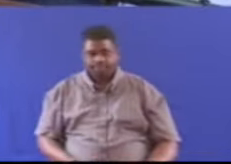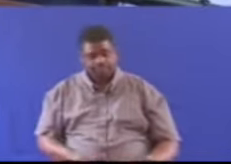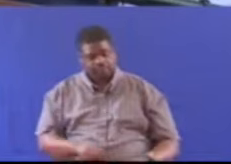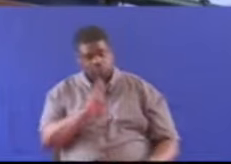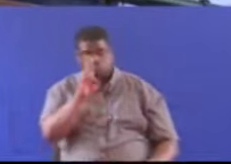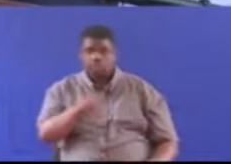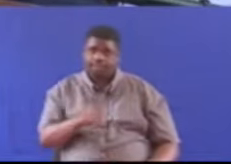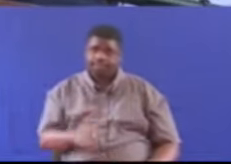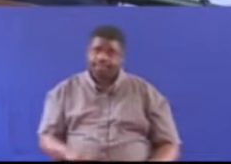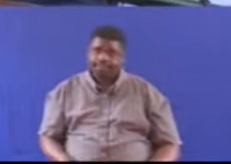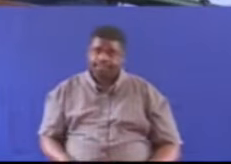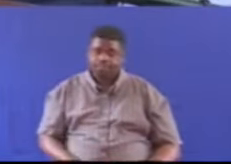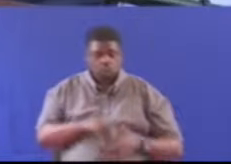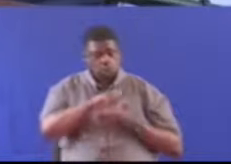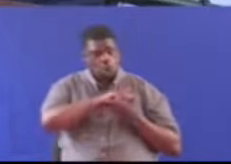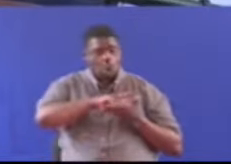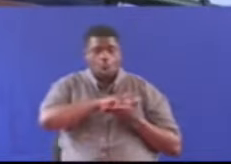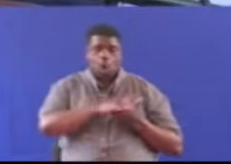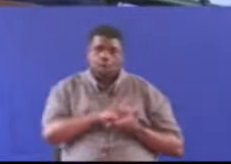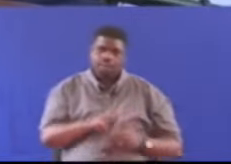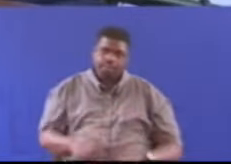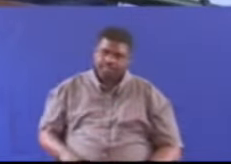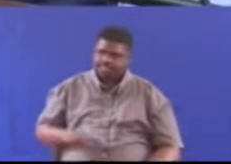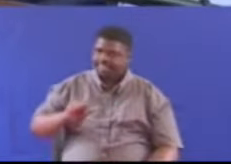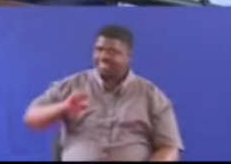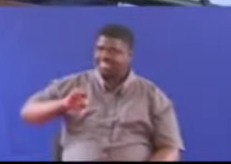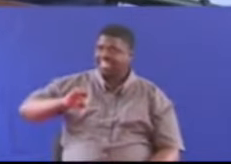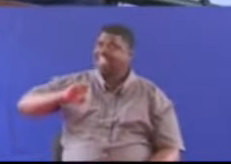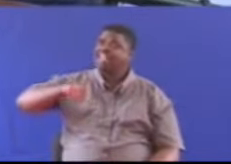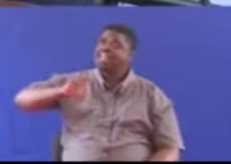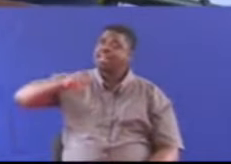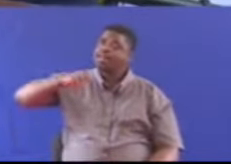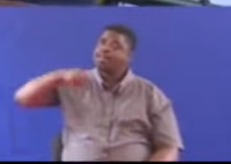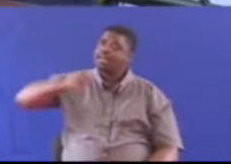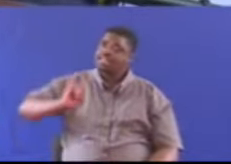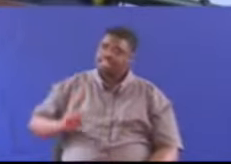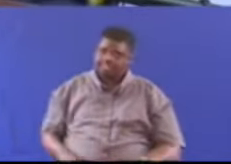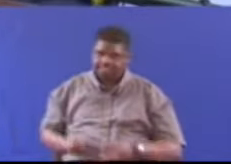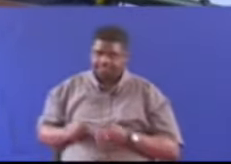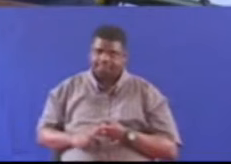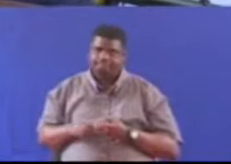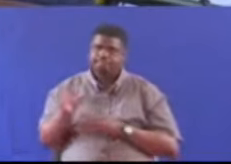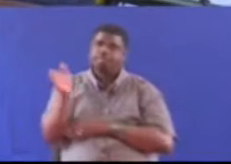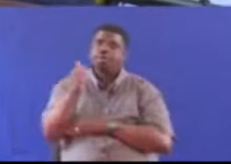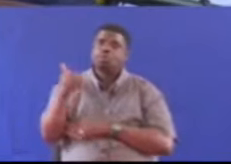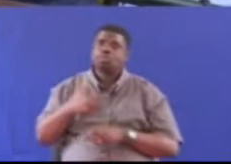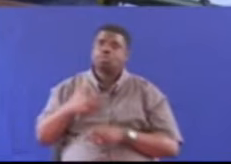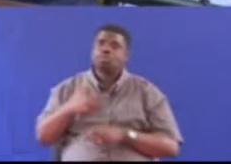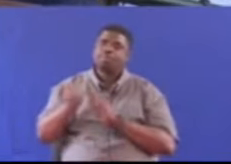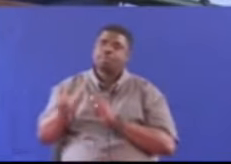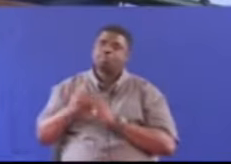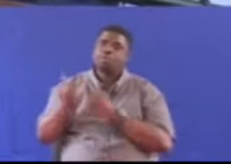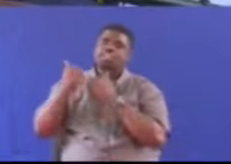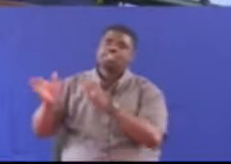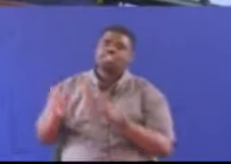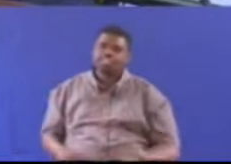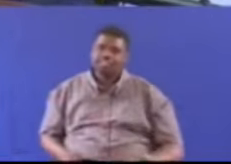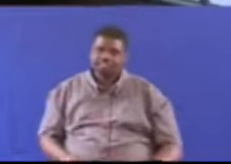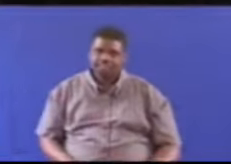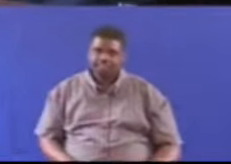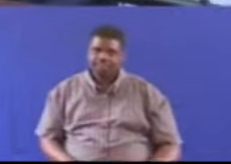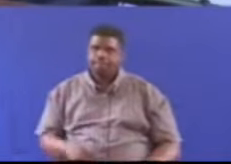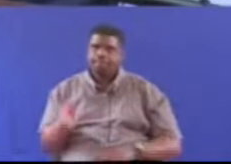Mataifa New York Mheshimiwa Salman Salman, na balozi ambaye ni balozi kutoka Wizara ya Mambo ya Nje